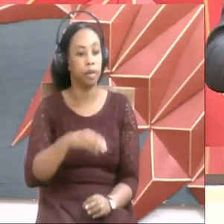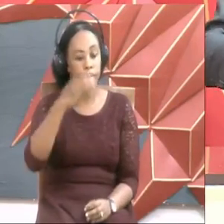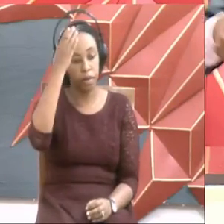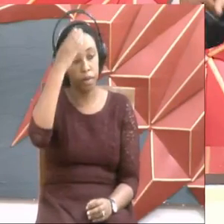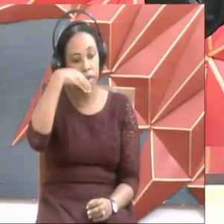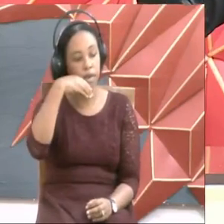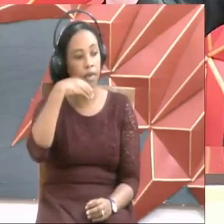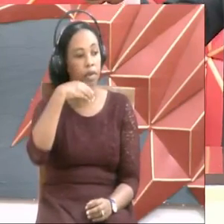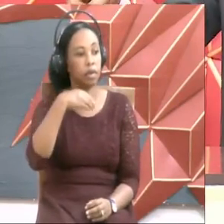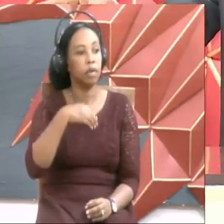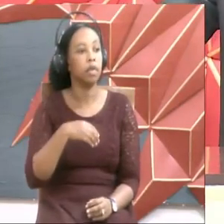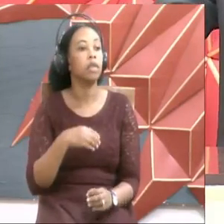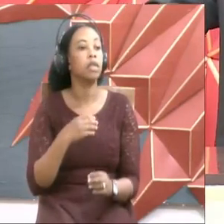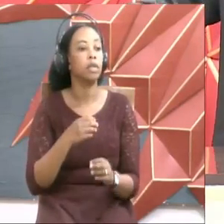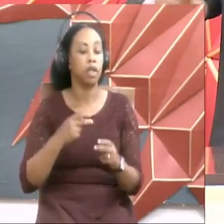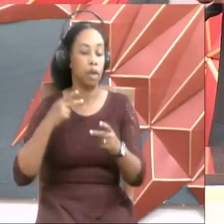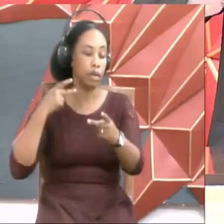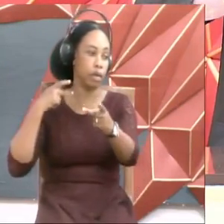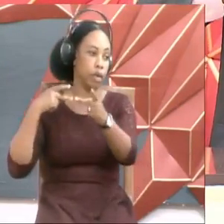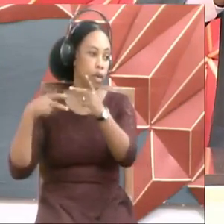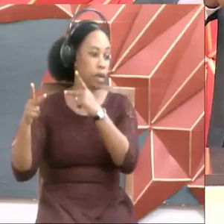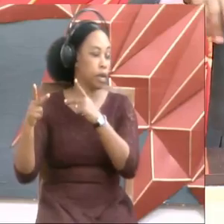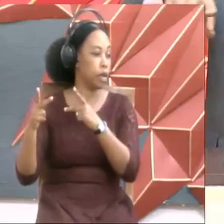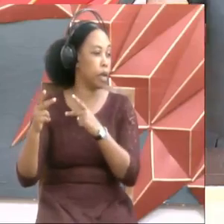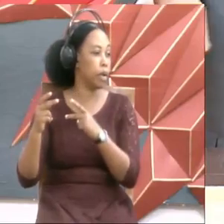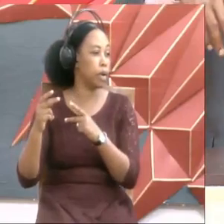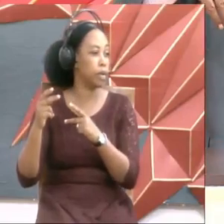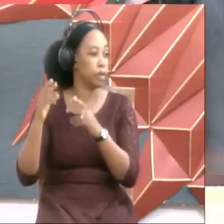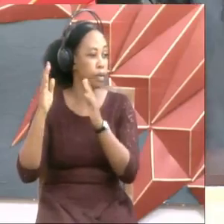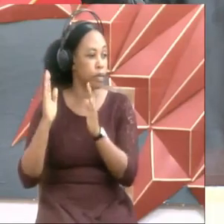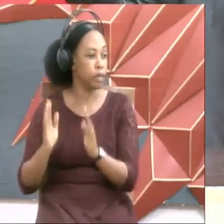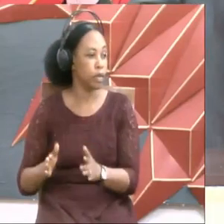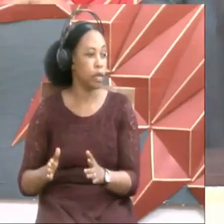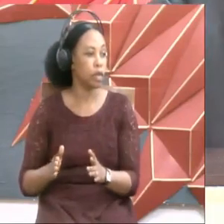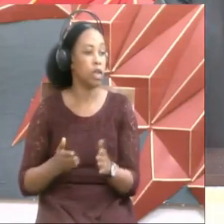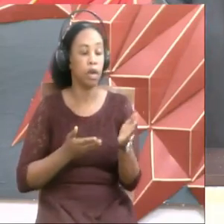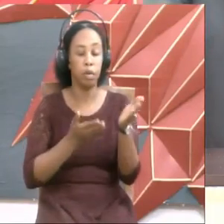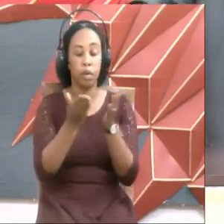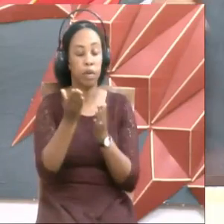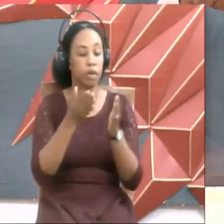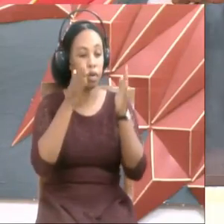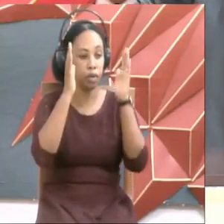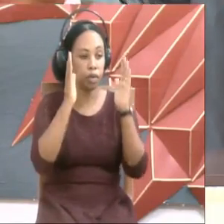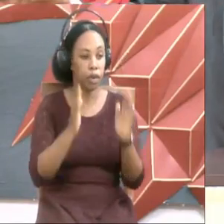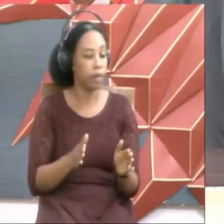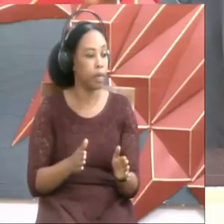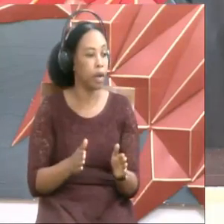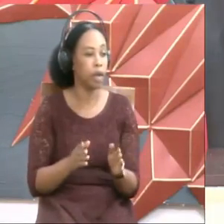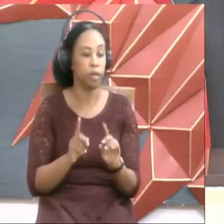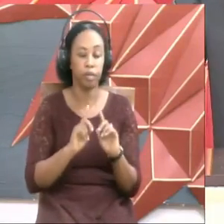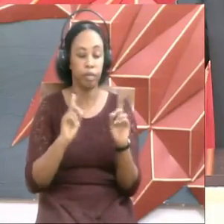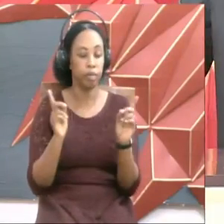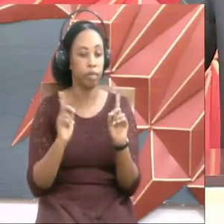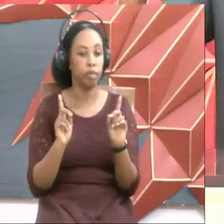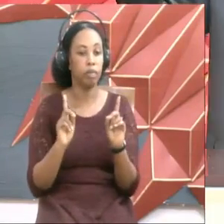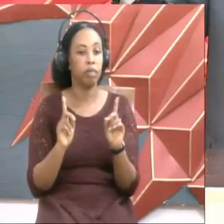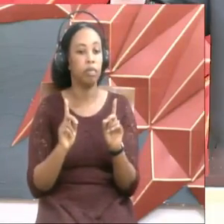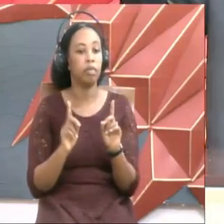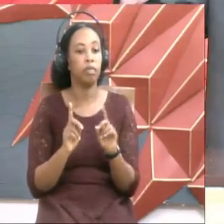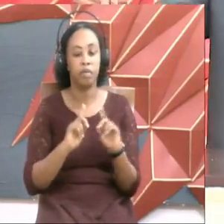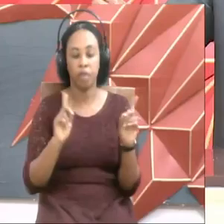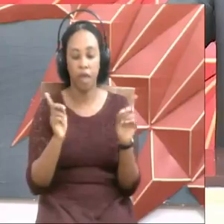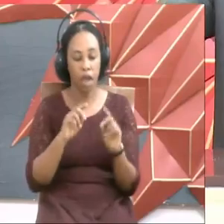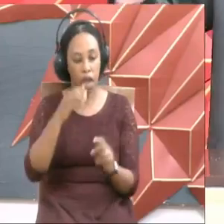iyo yaba ari n'umuhanuzi iyo yaba ari mu misiyoneri cyangwa intumwa iyo yaba ari no nta